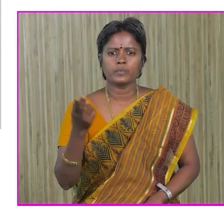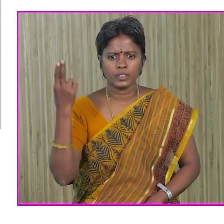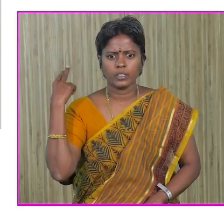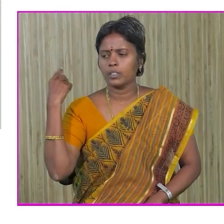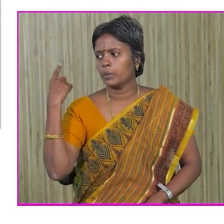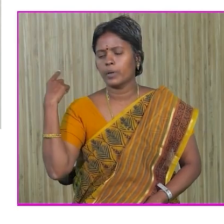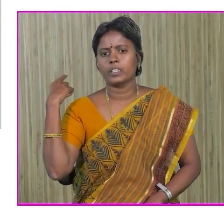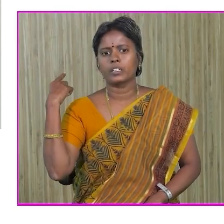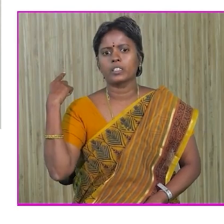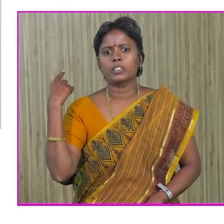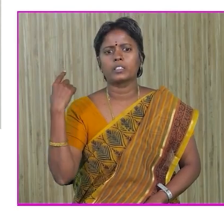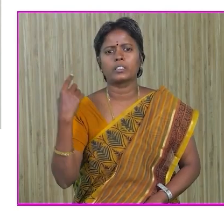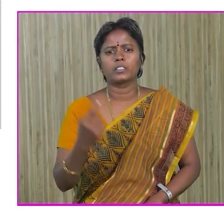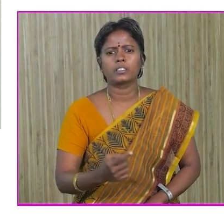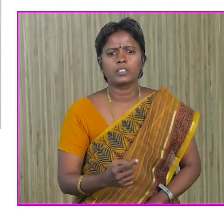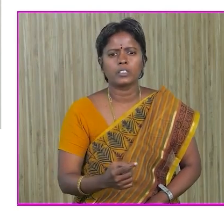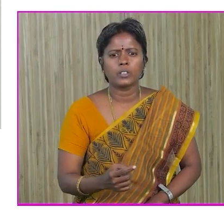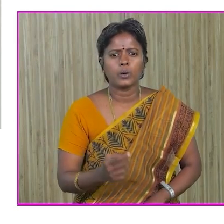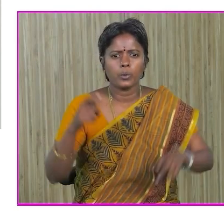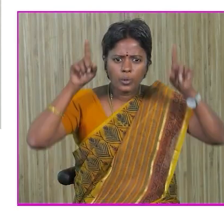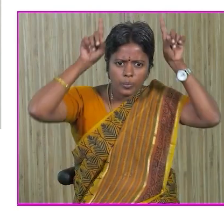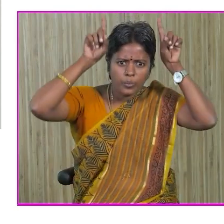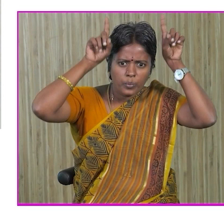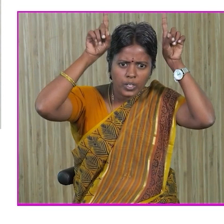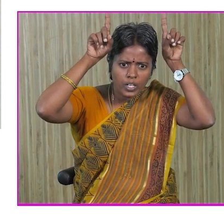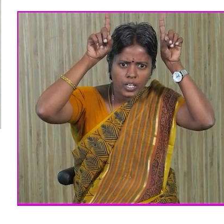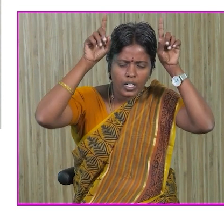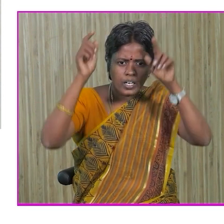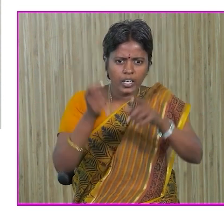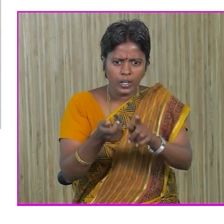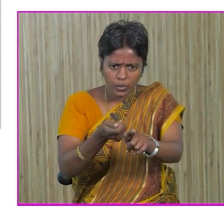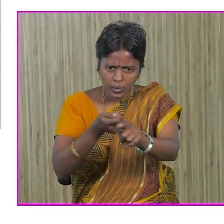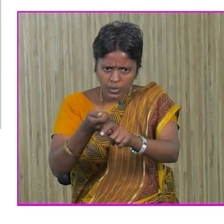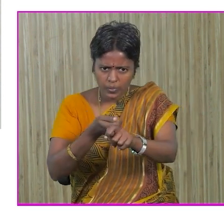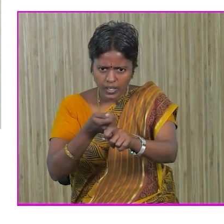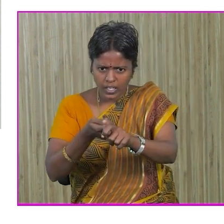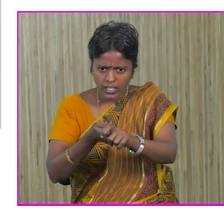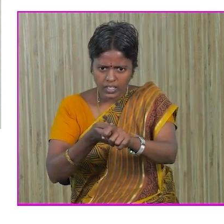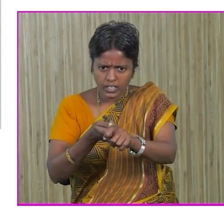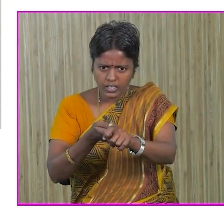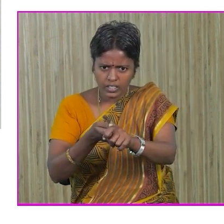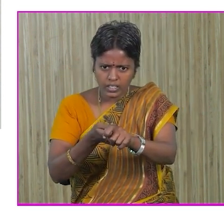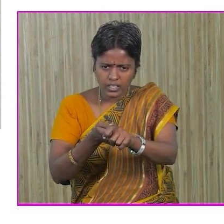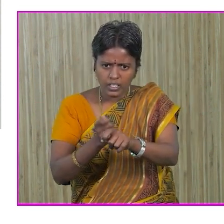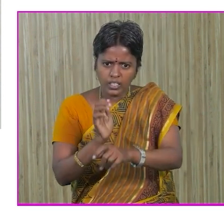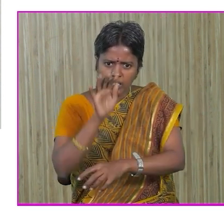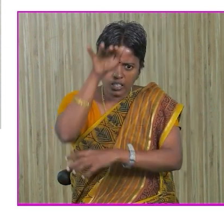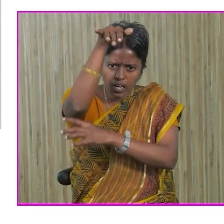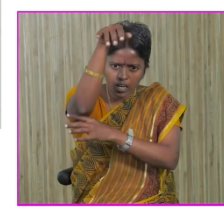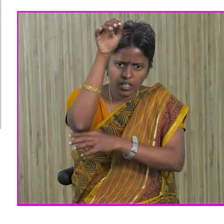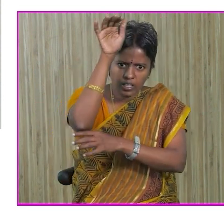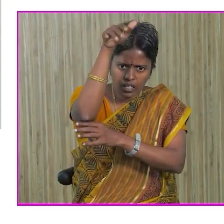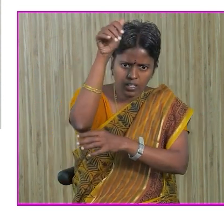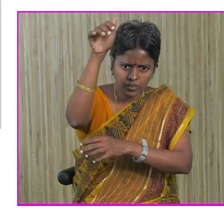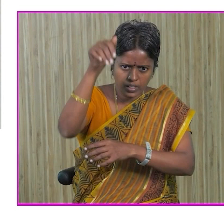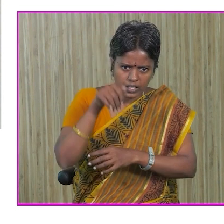பொருத்தமான பாருங்கள், ஒரு முயலை ஒரு வேடன் அடித்து எடுத்து செல்கிறார். ஒரு யானை வருகிறது, யானை மீது